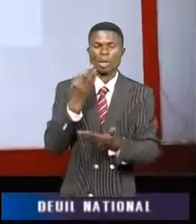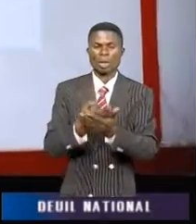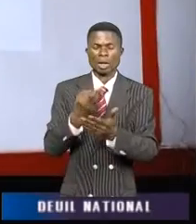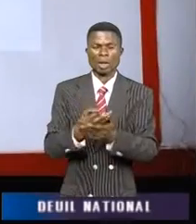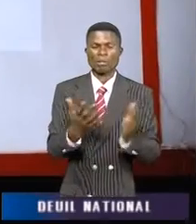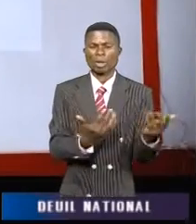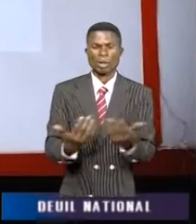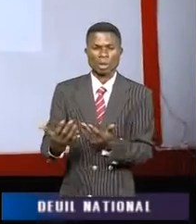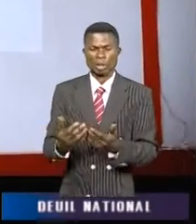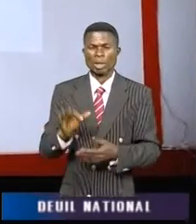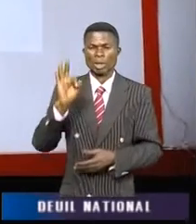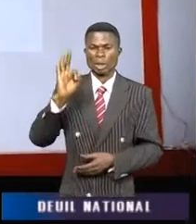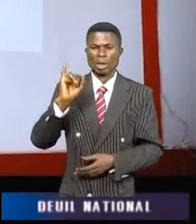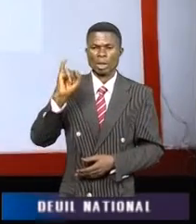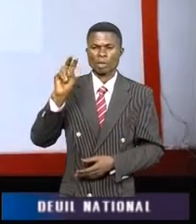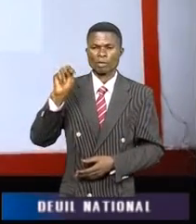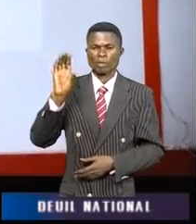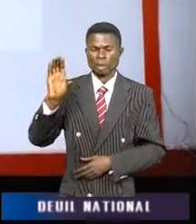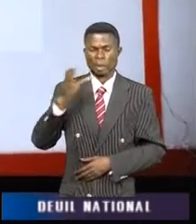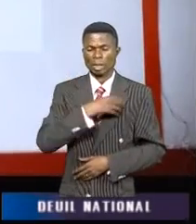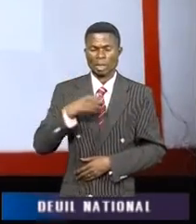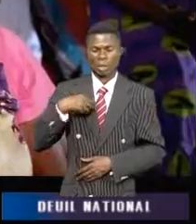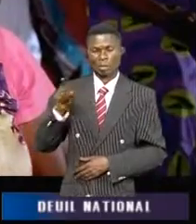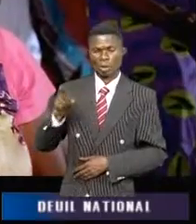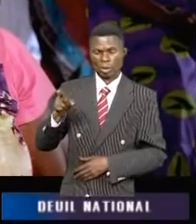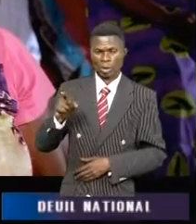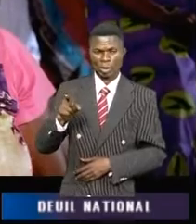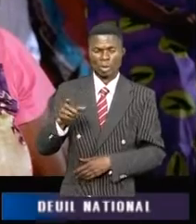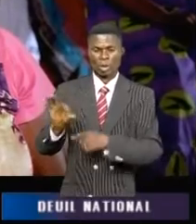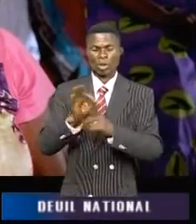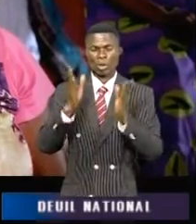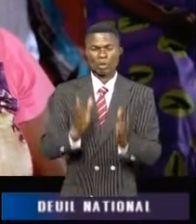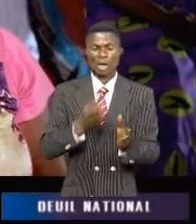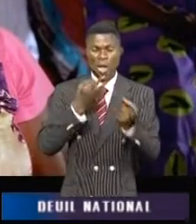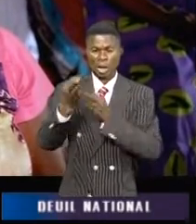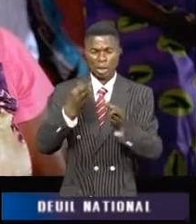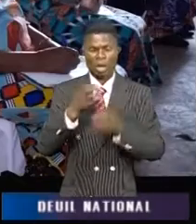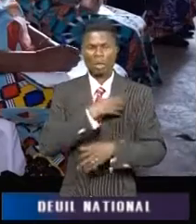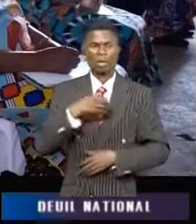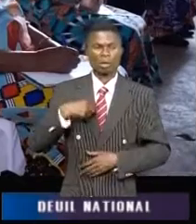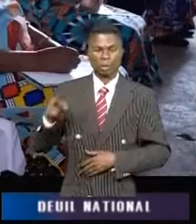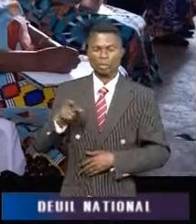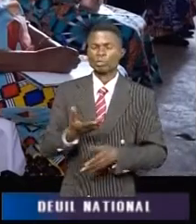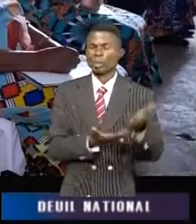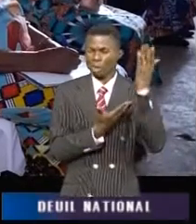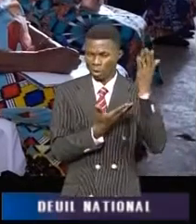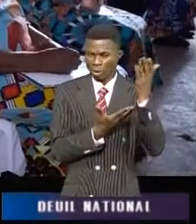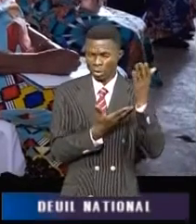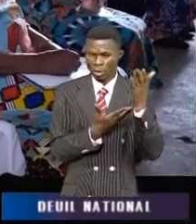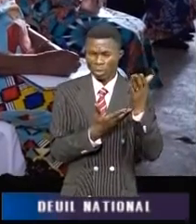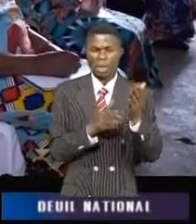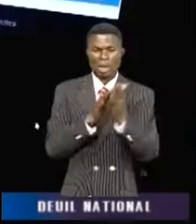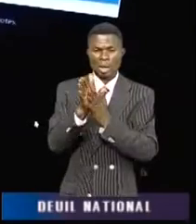digitale, Finca RDC par la bouche de Madame Renate Kisila, formatrice, a expliqué à ces femmes leur importance en mettant un